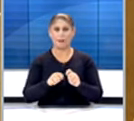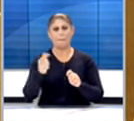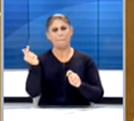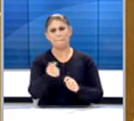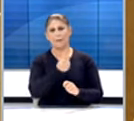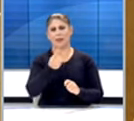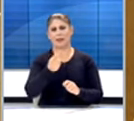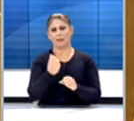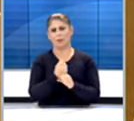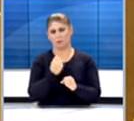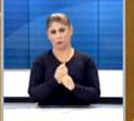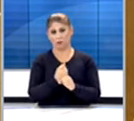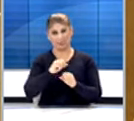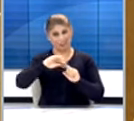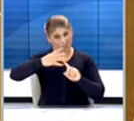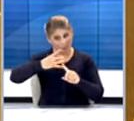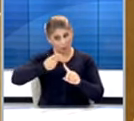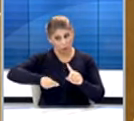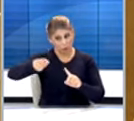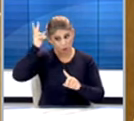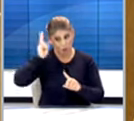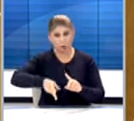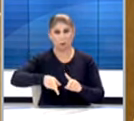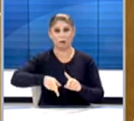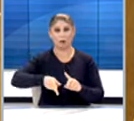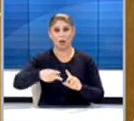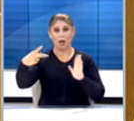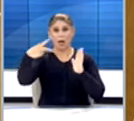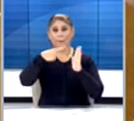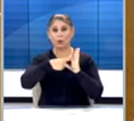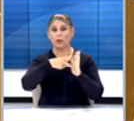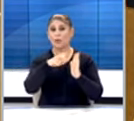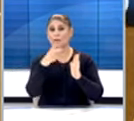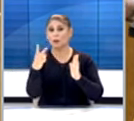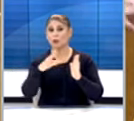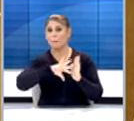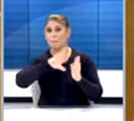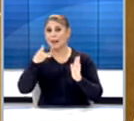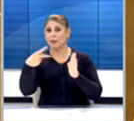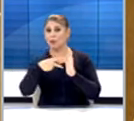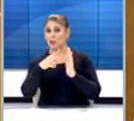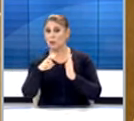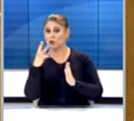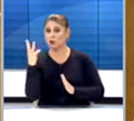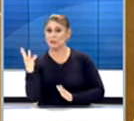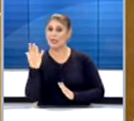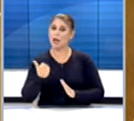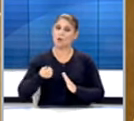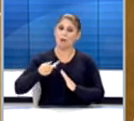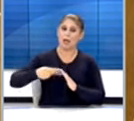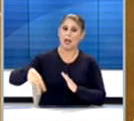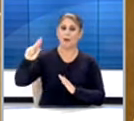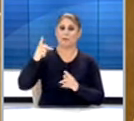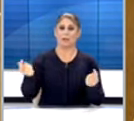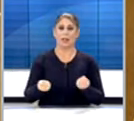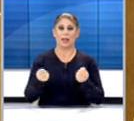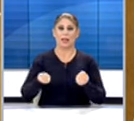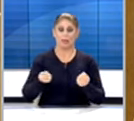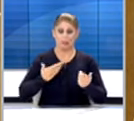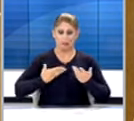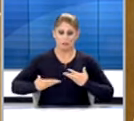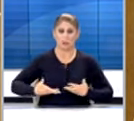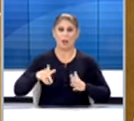απασχόλησης. Και τέταρτον, και ακόμα χειρότερο βεβαίως, από το 2022 στο 2023 είχαμε αύξηση των εργατικών δυστυχημάτων